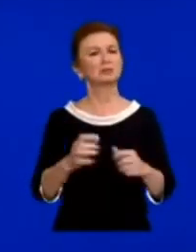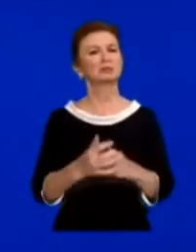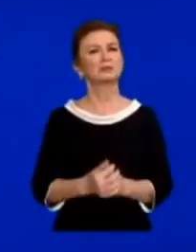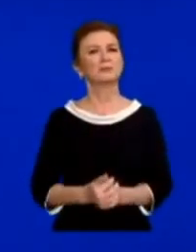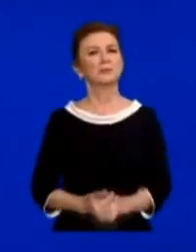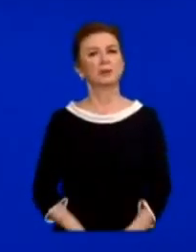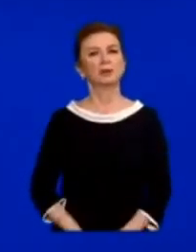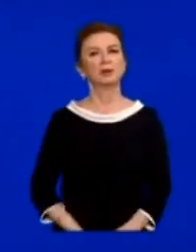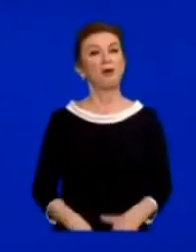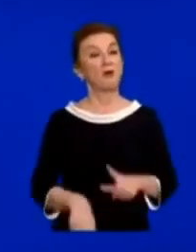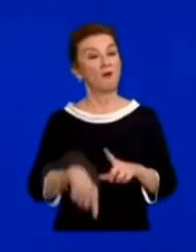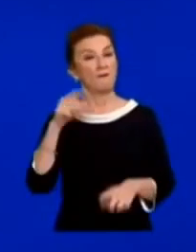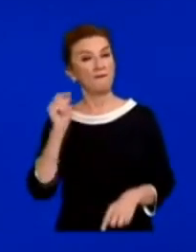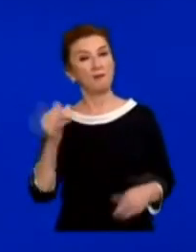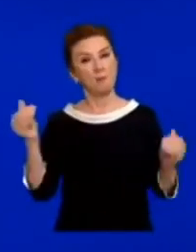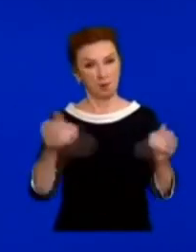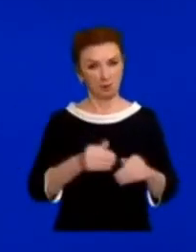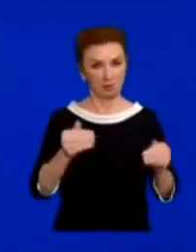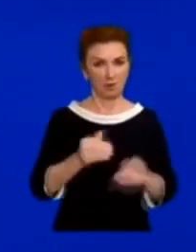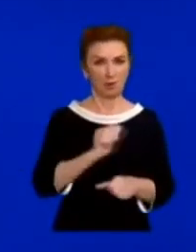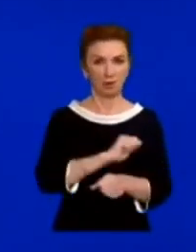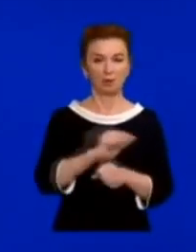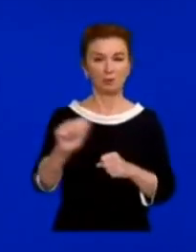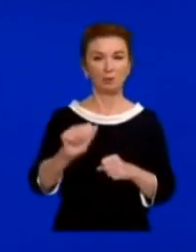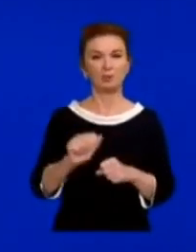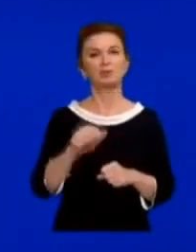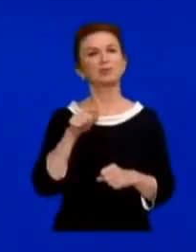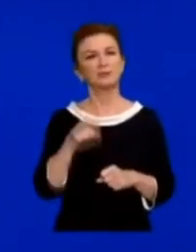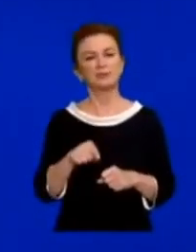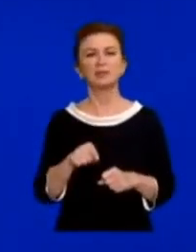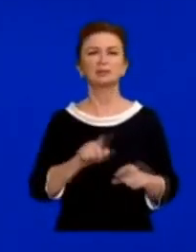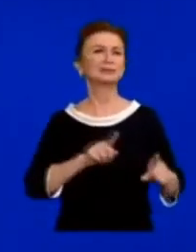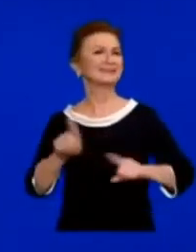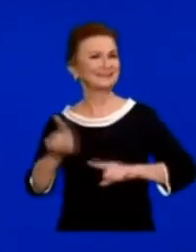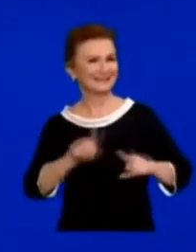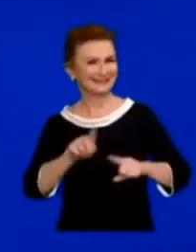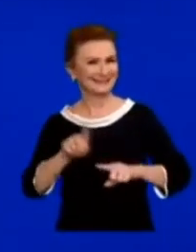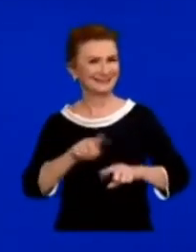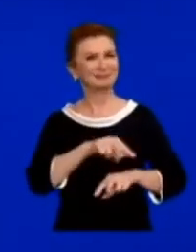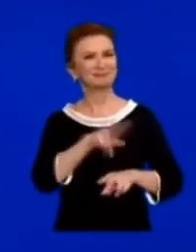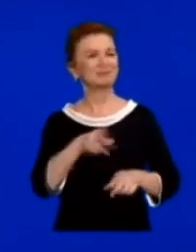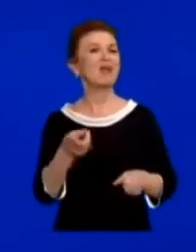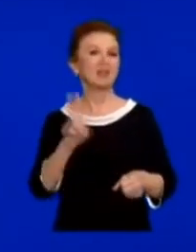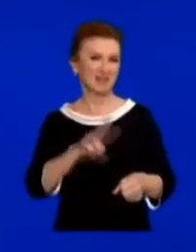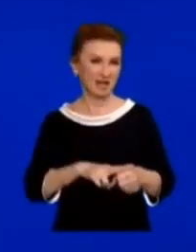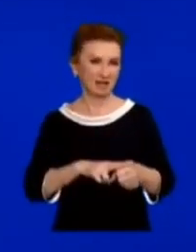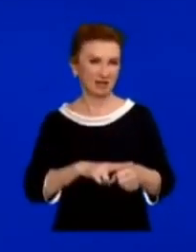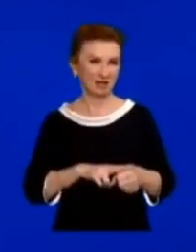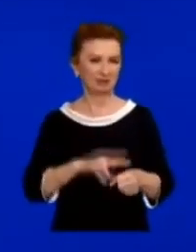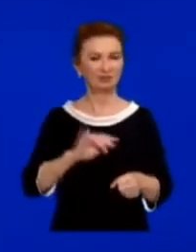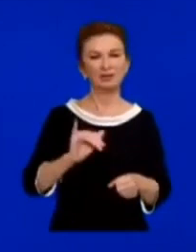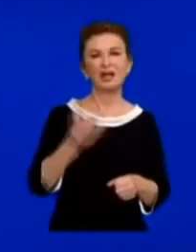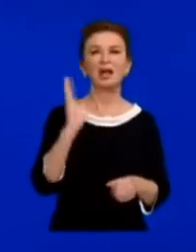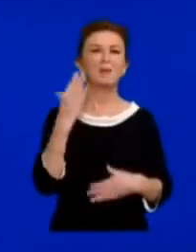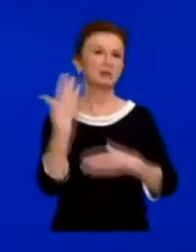czas wybory mogą odbyć się w tej zasygnalizowanej przez nas dacie, no bo jaka